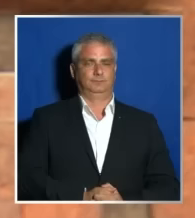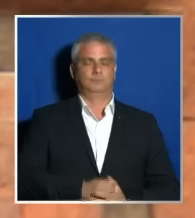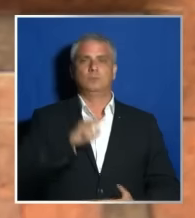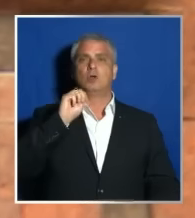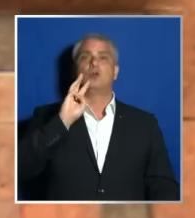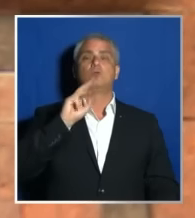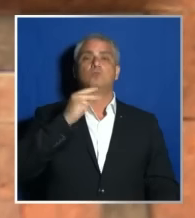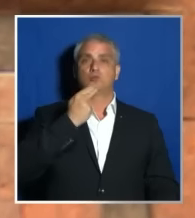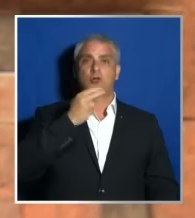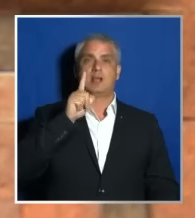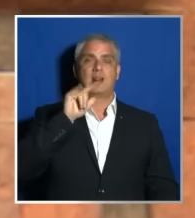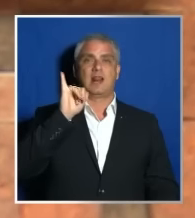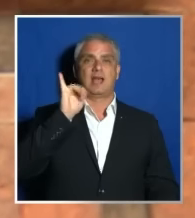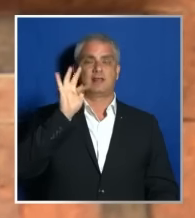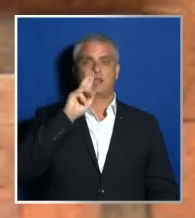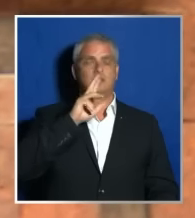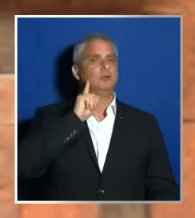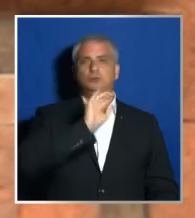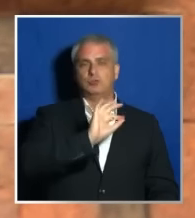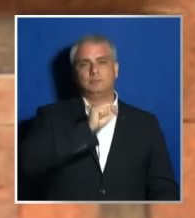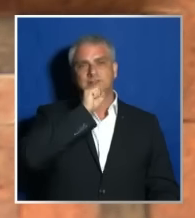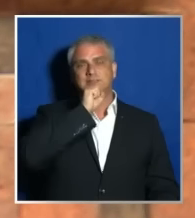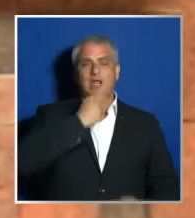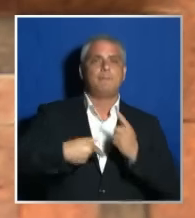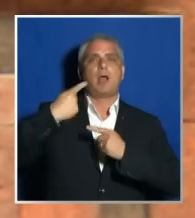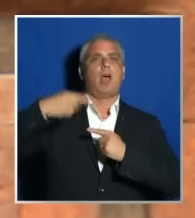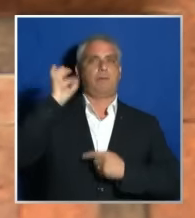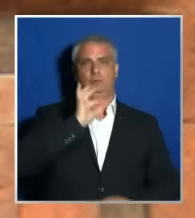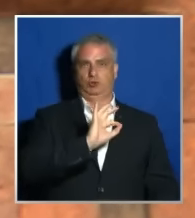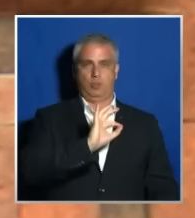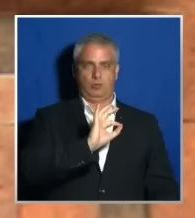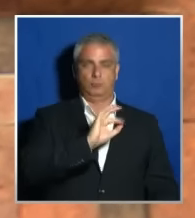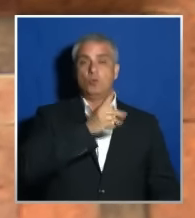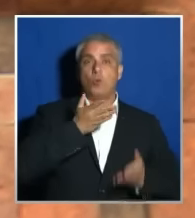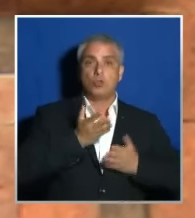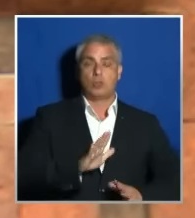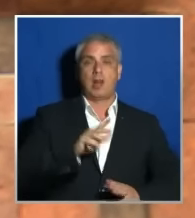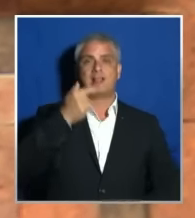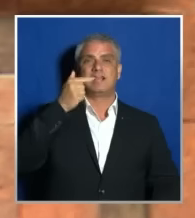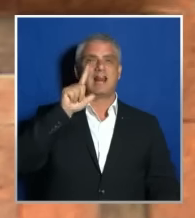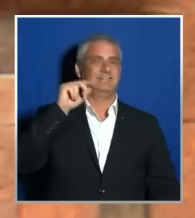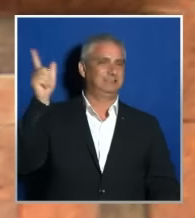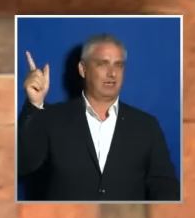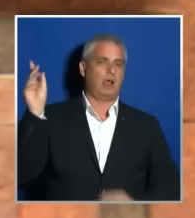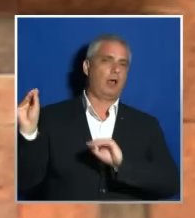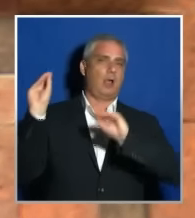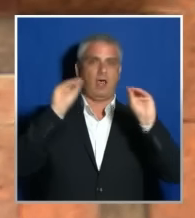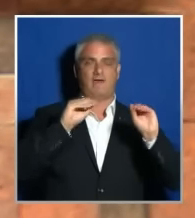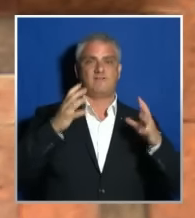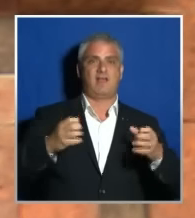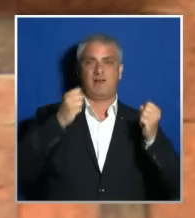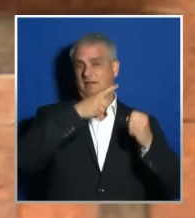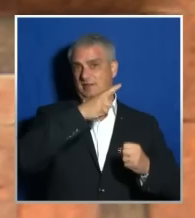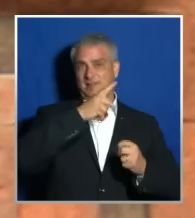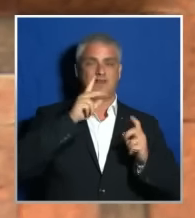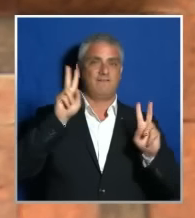משה לייטר נקרא על שם הסבא רבא שלו. הוא נולד בגליציה, עבר לווינה,